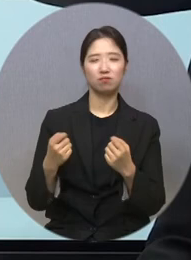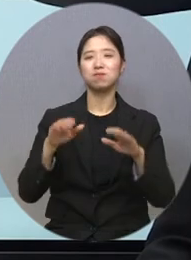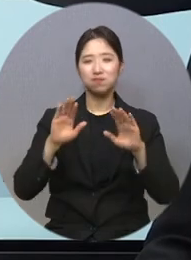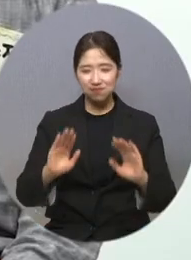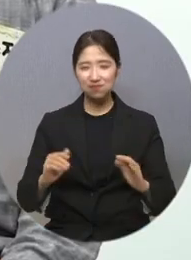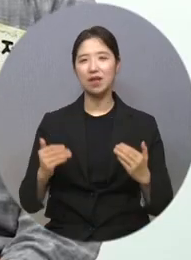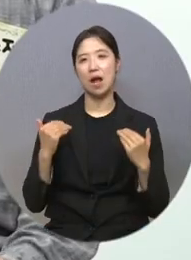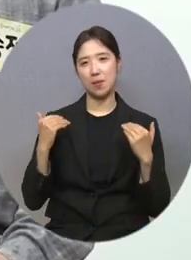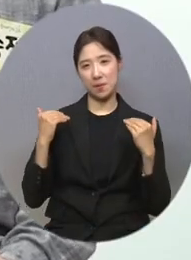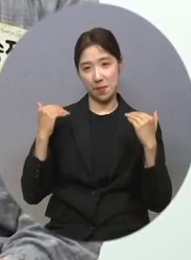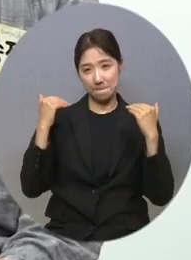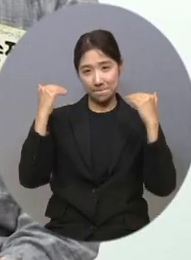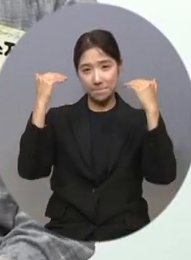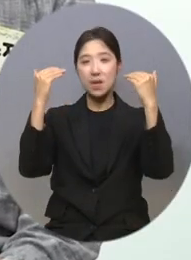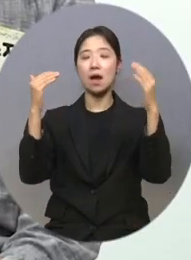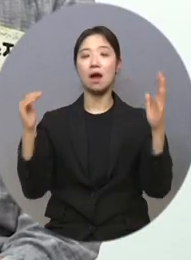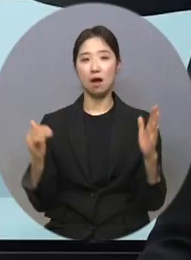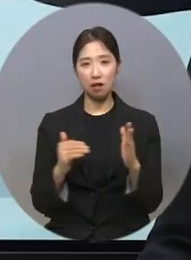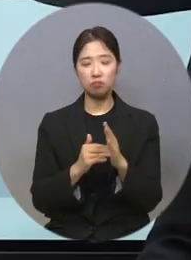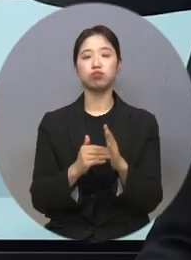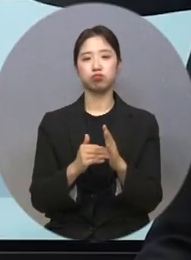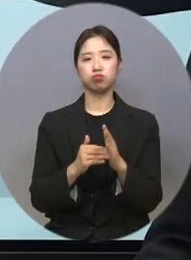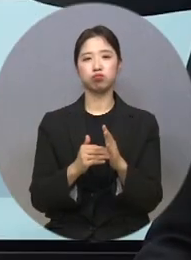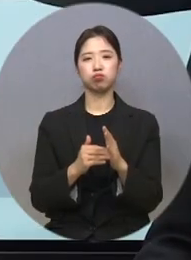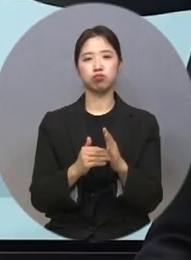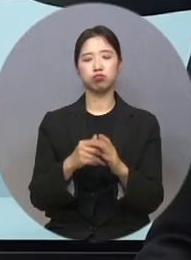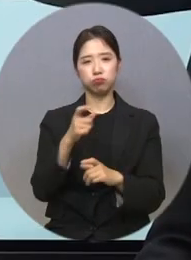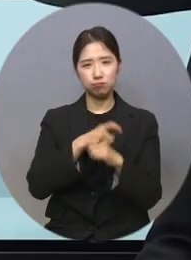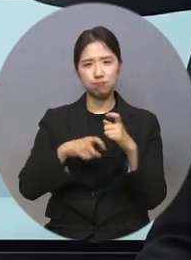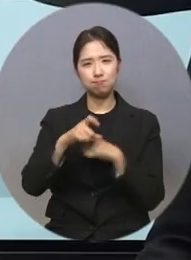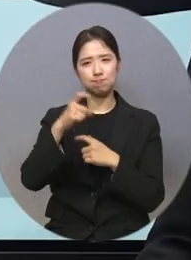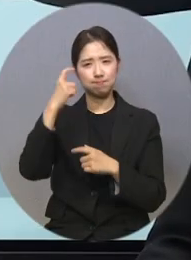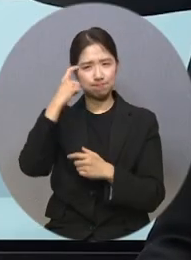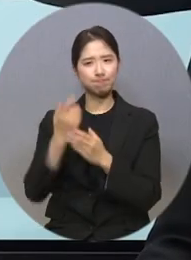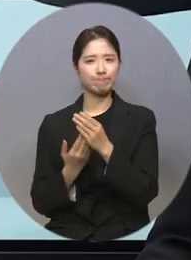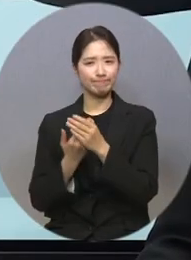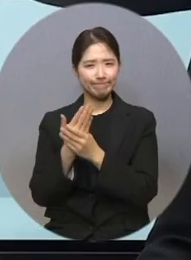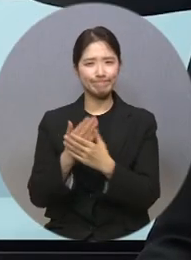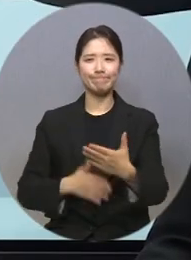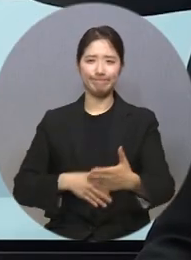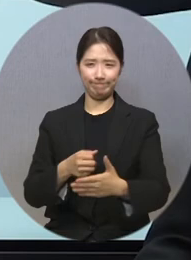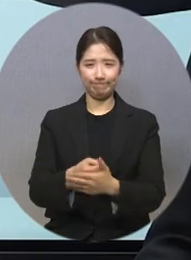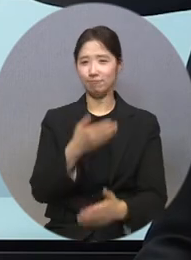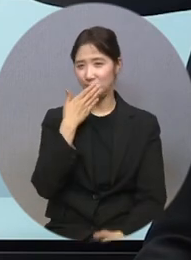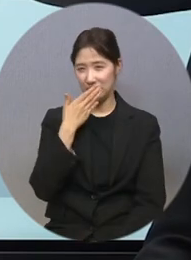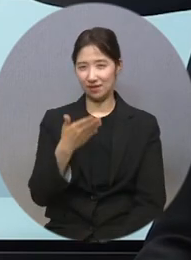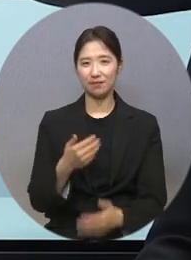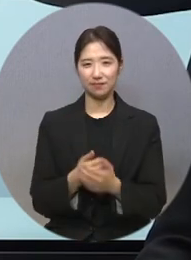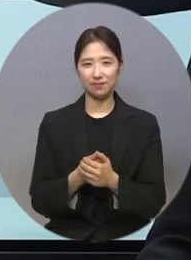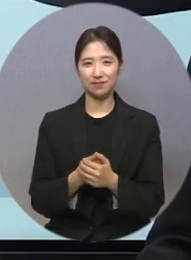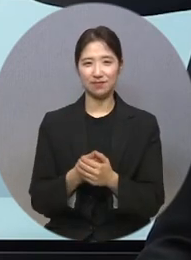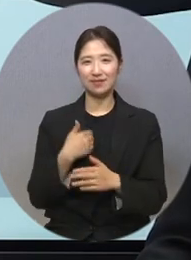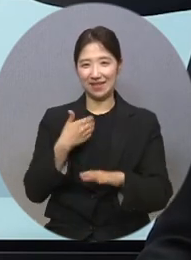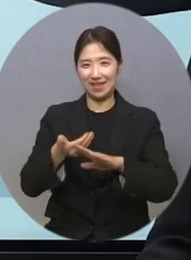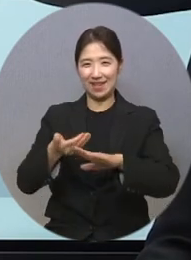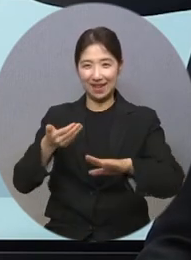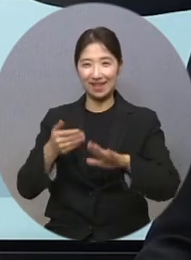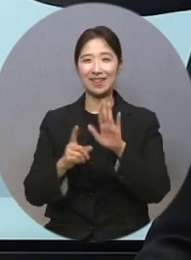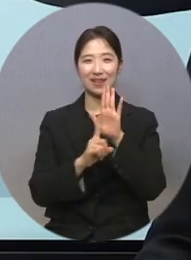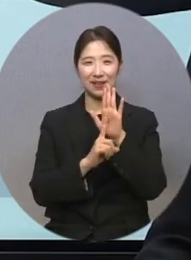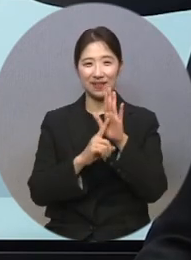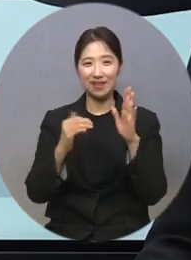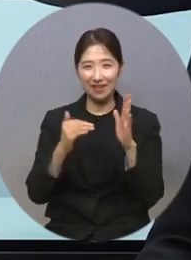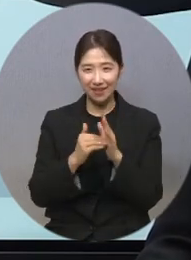성장하고 성인으로서는 당연히 그런 생각과 의지가 더 많으실 것 같습니다. 자, 제가 사전 예고를 해드렸죠.